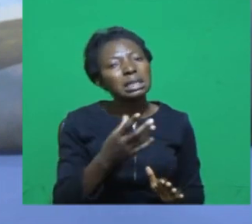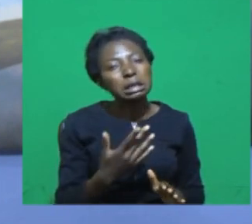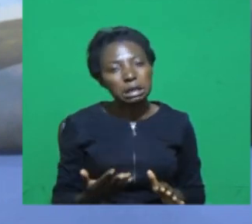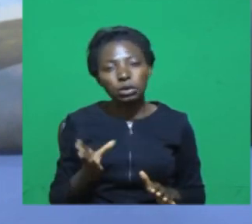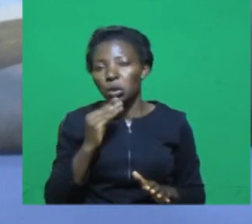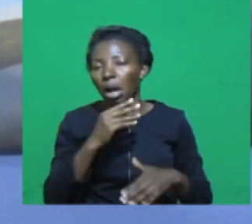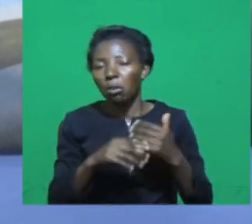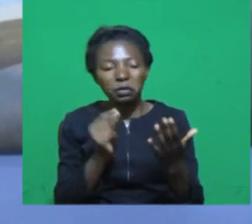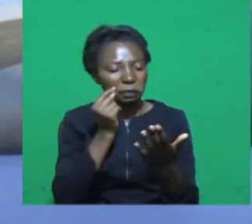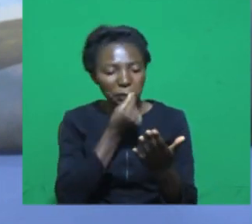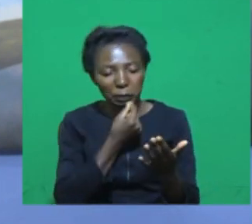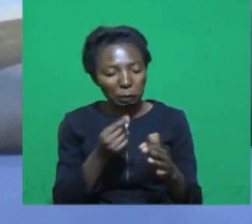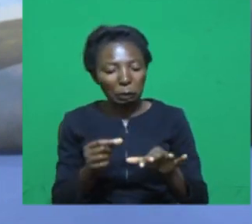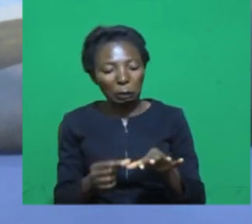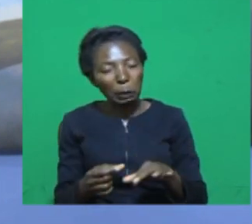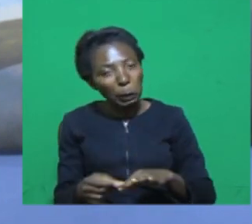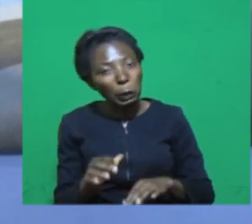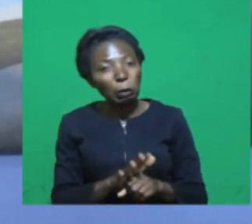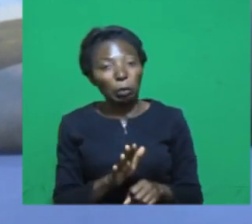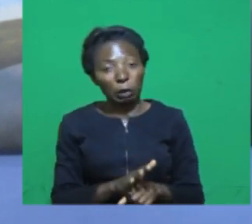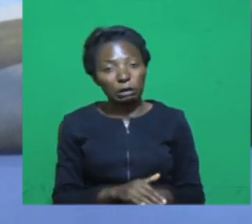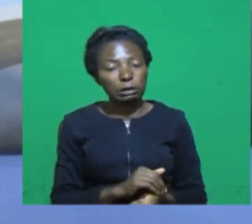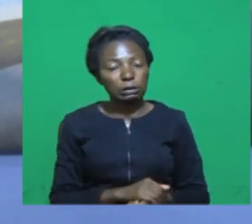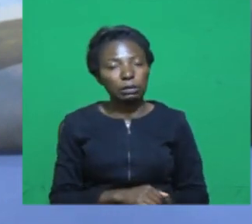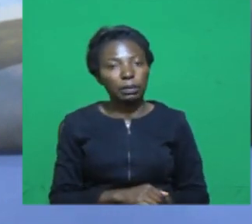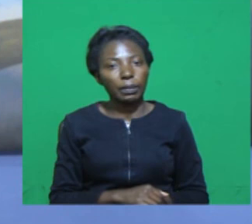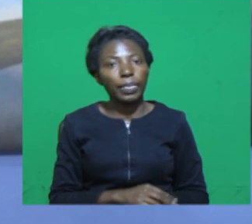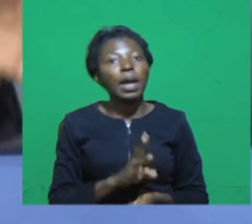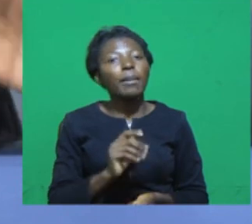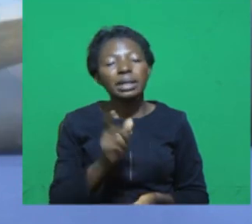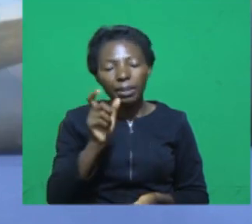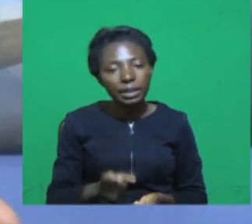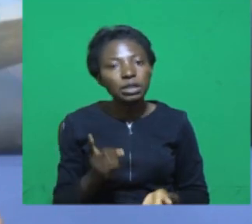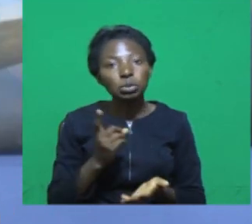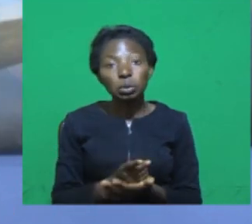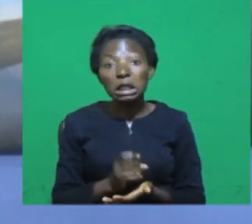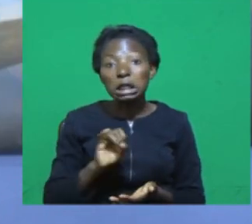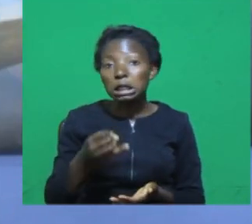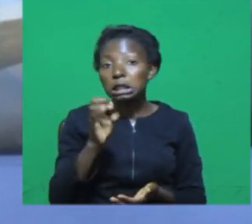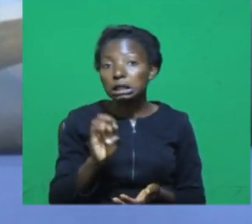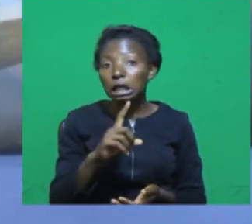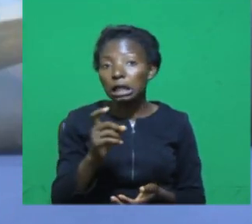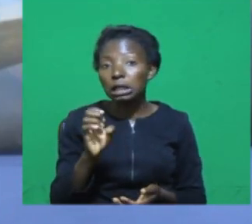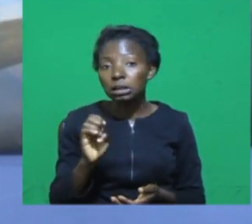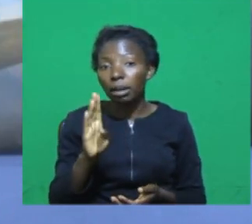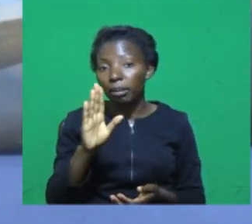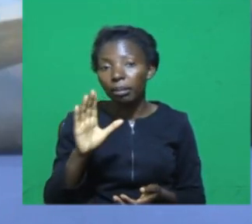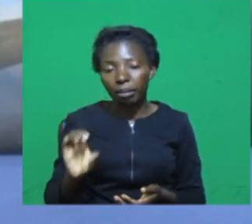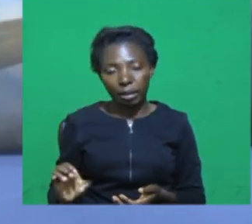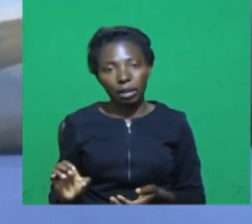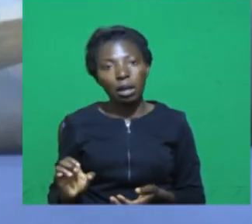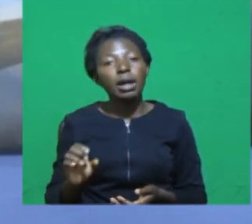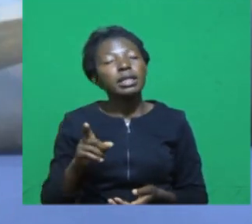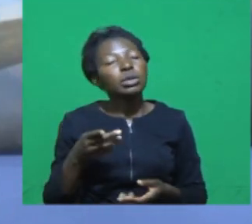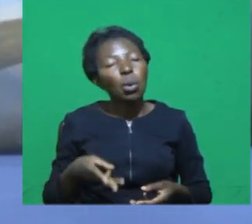inotsanangurwa zvekupendwa kwemiromo nenzara mubhaibheri, but ari kuzviita ndiJezebhel. Okay. Achizviitirei